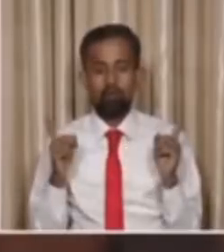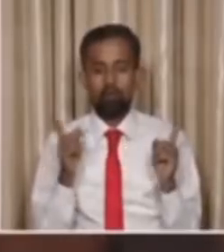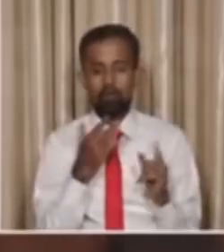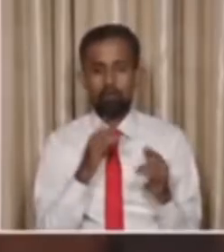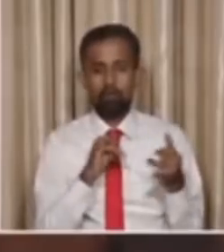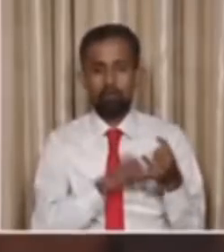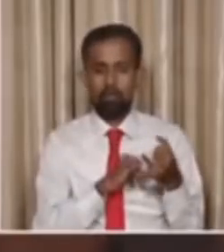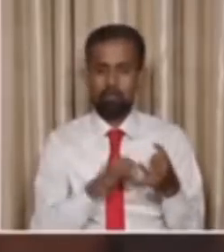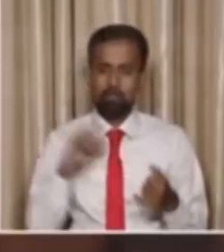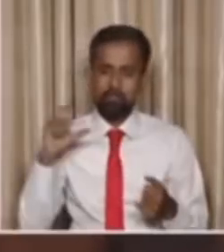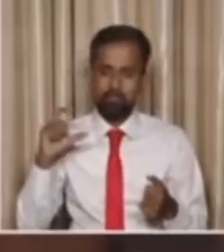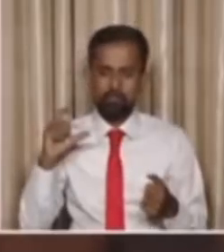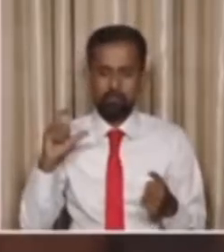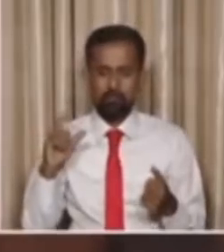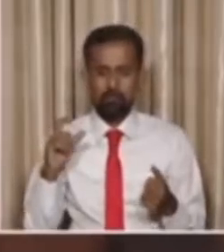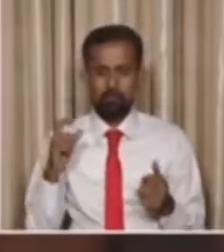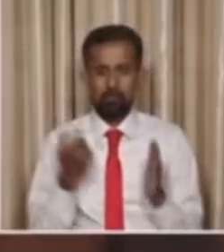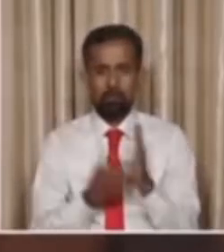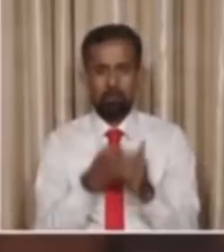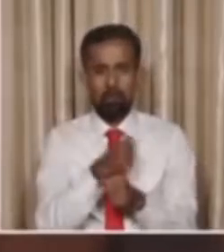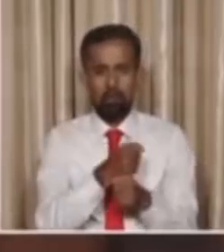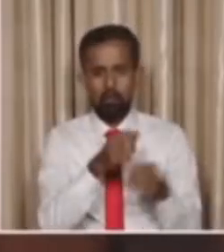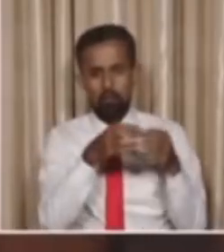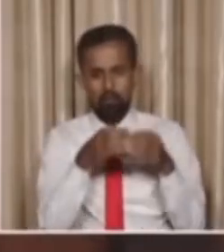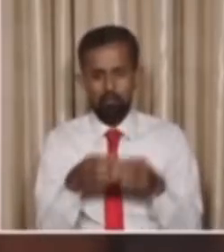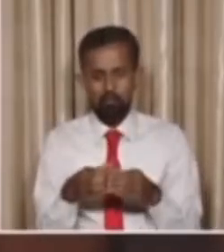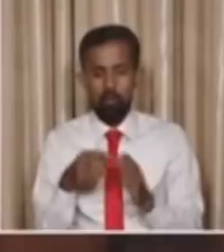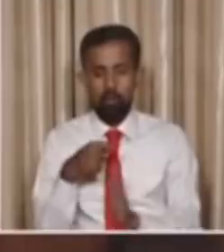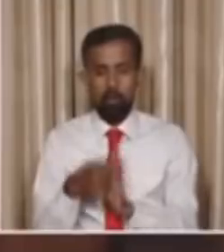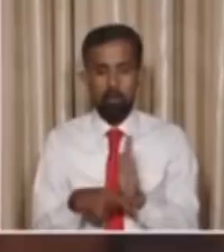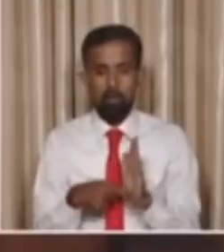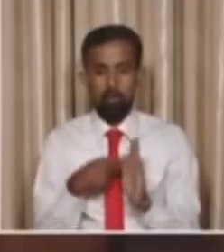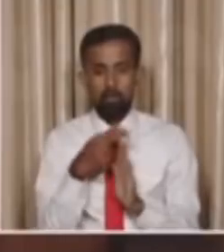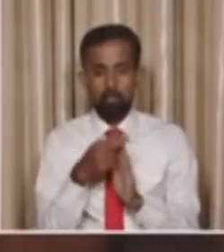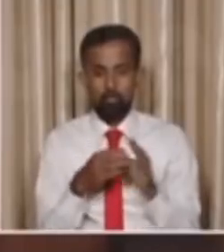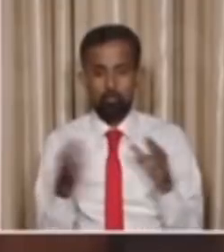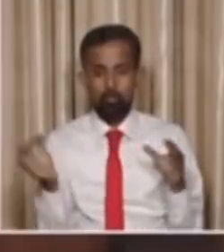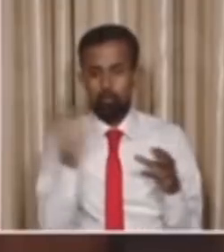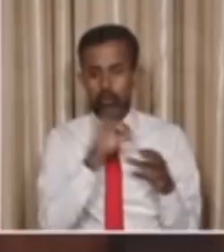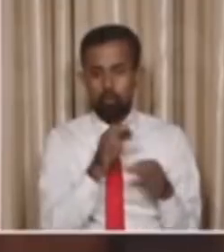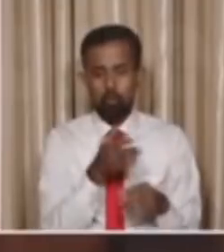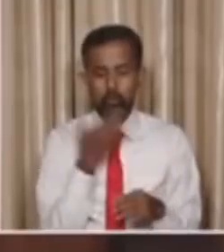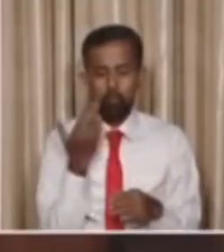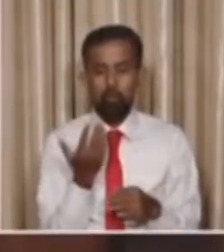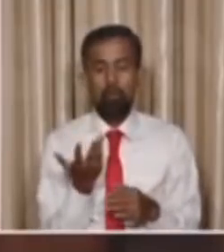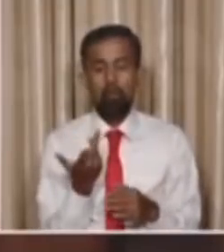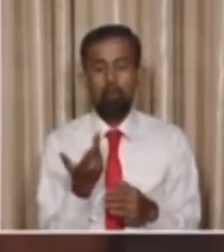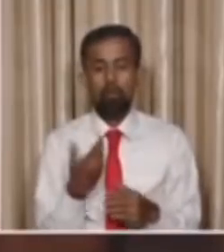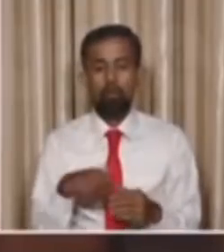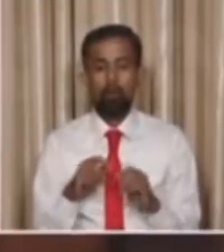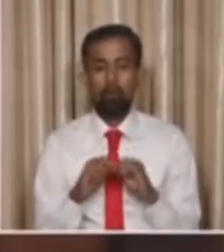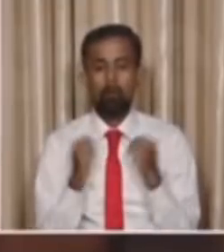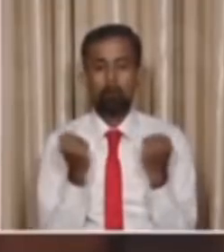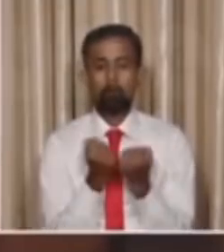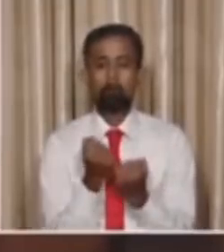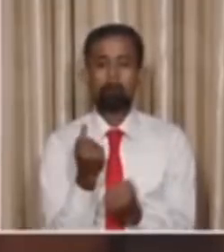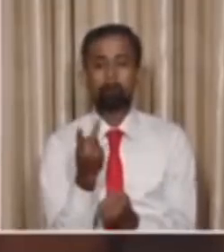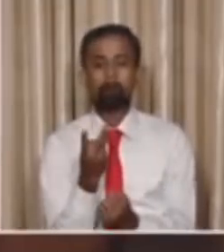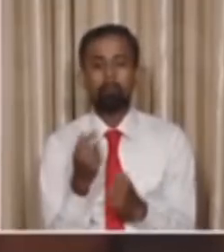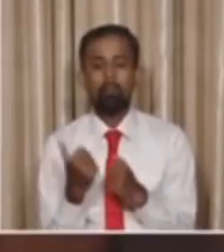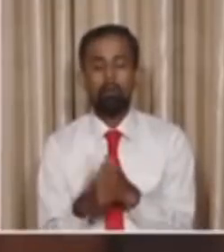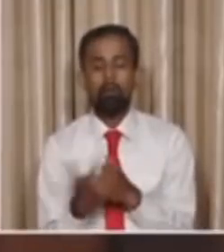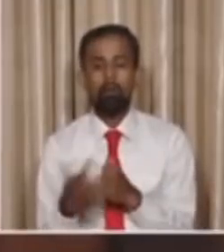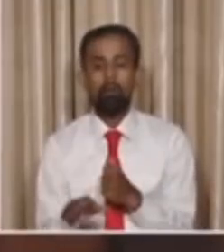SSC හරි එච්චරෝනෙත් නැ රාගම ක්ලබ් හරි ඒ වගේ ලංකාවේ නැෂනල් ස්කොඩ් එකට තේරෙන්න පුළුවන් මට්ටමේ තියෙන ක්‍රිකට් ක්ලබ් කීයක් හැදිලා තියෙනවද කියලා